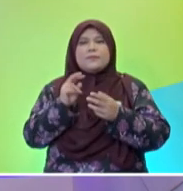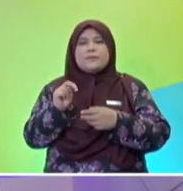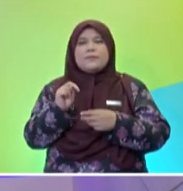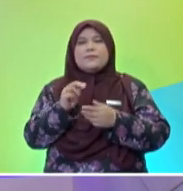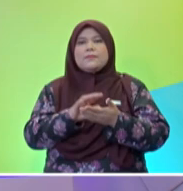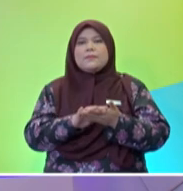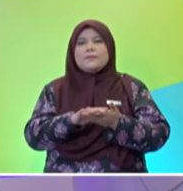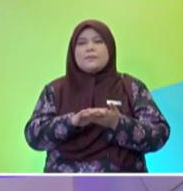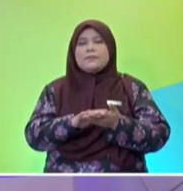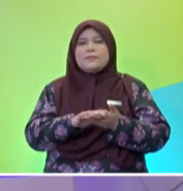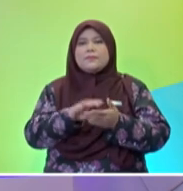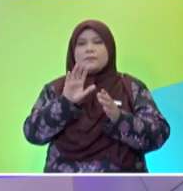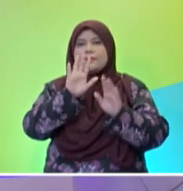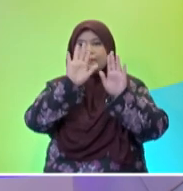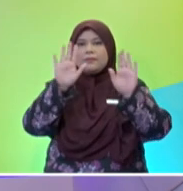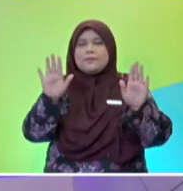tuh